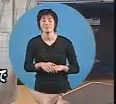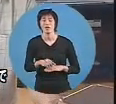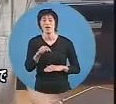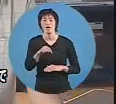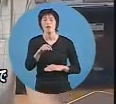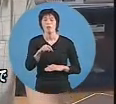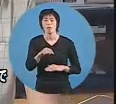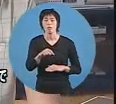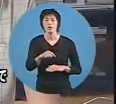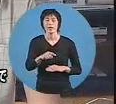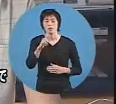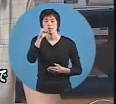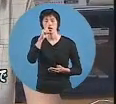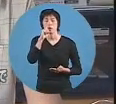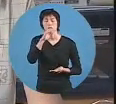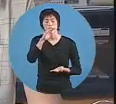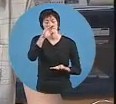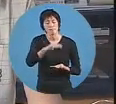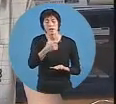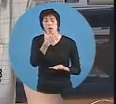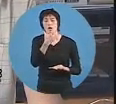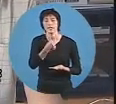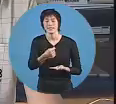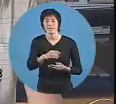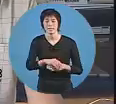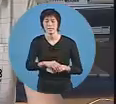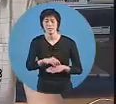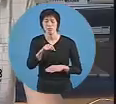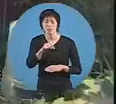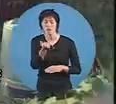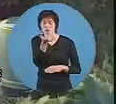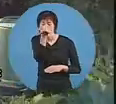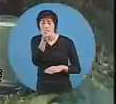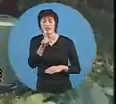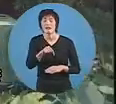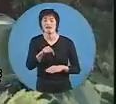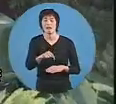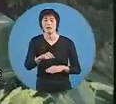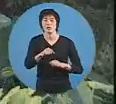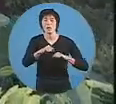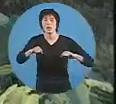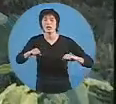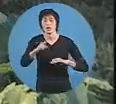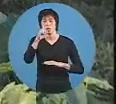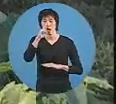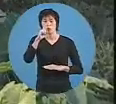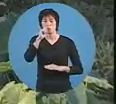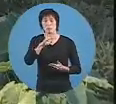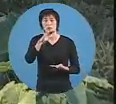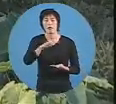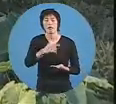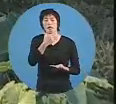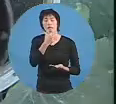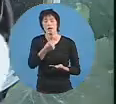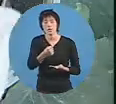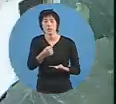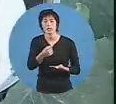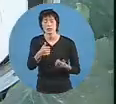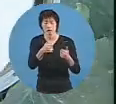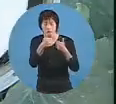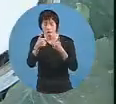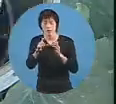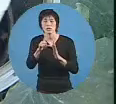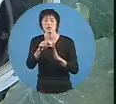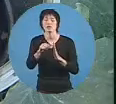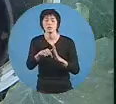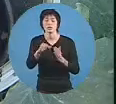かくゴミの減量を図りたいということで、まずこう田舎ですから生ゴミを減らそうということで、区長会の中で皆さん方に